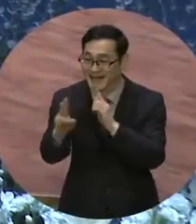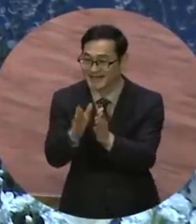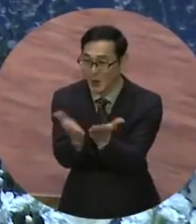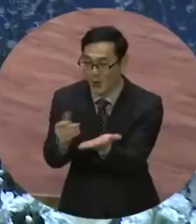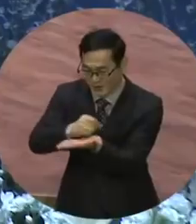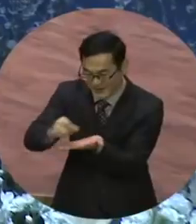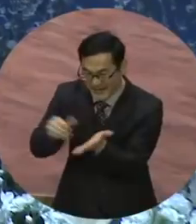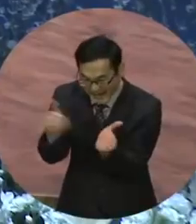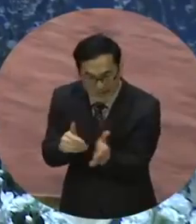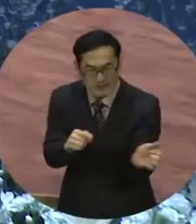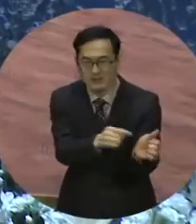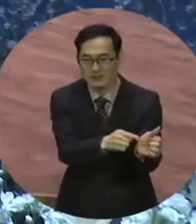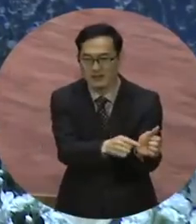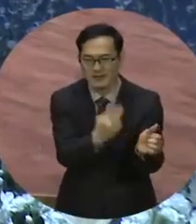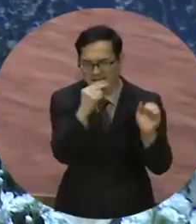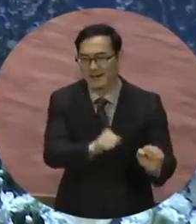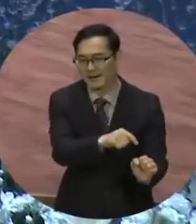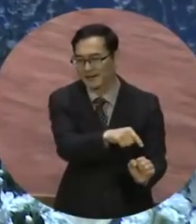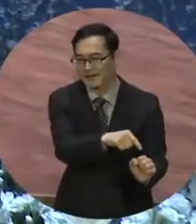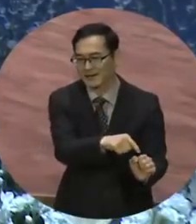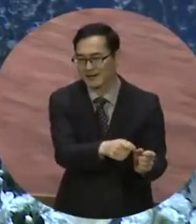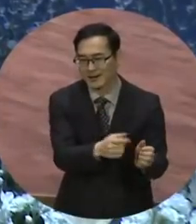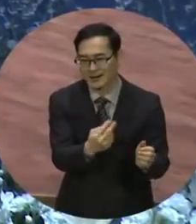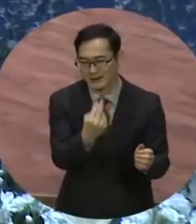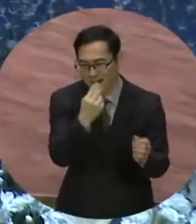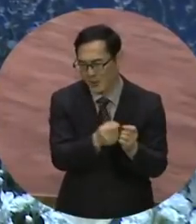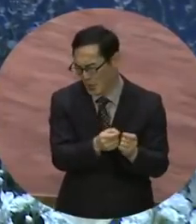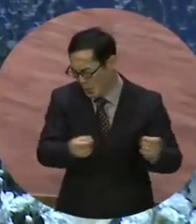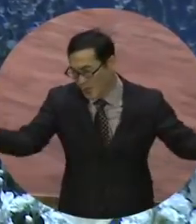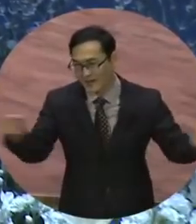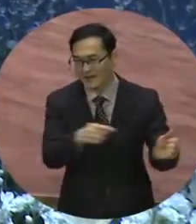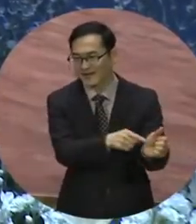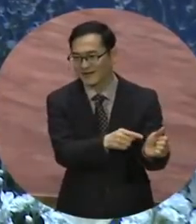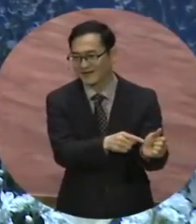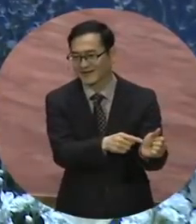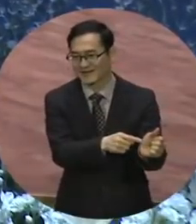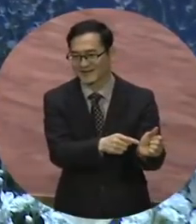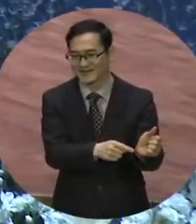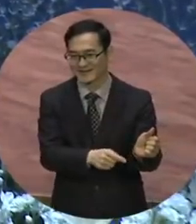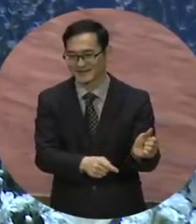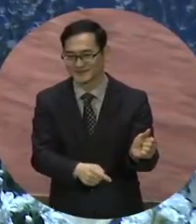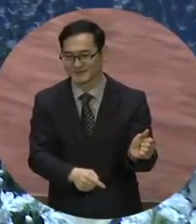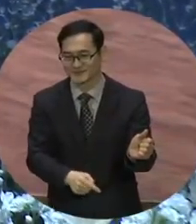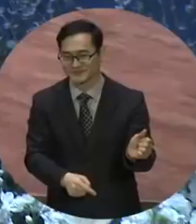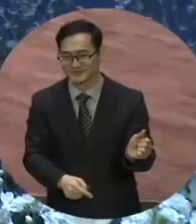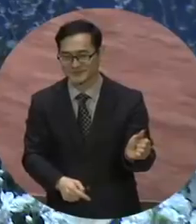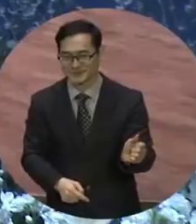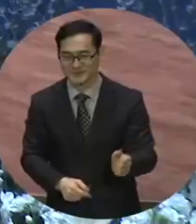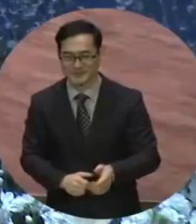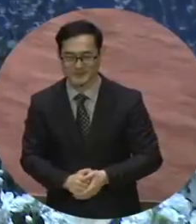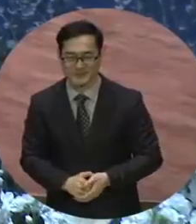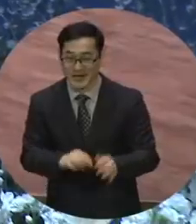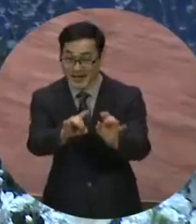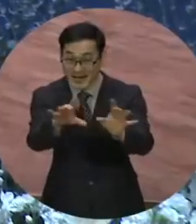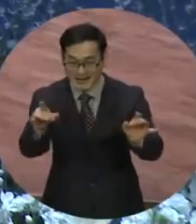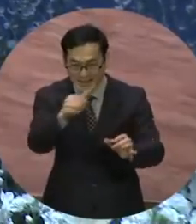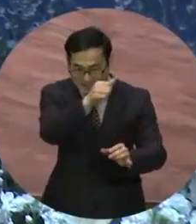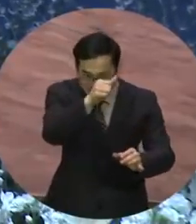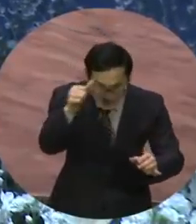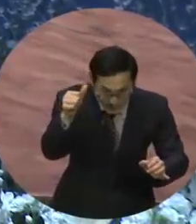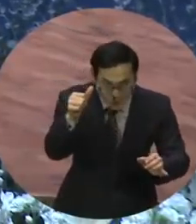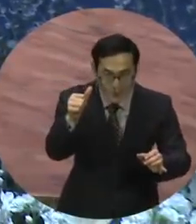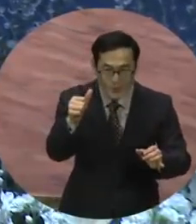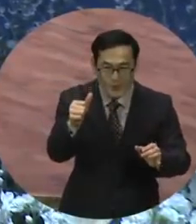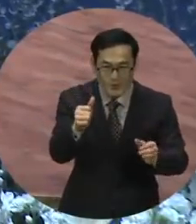하나님의 계획이에요. 각자가 다른 거예요. 다시 말하면, 장로는 장로대로. 장로 중에도 또 세분하죠.